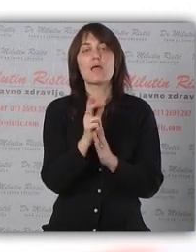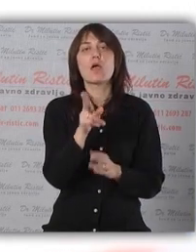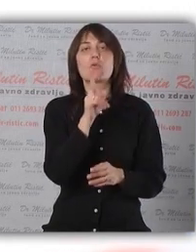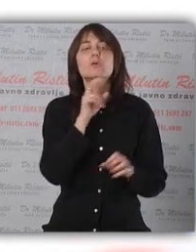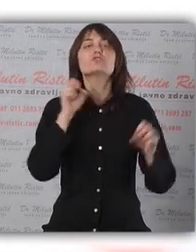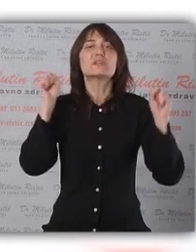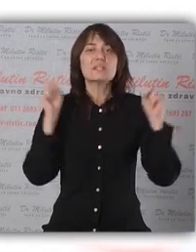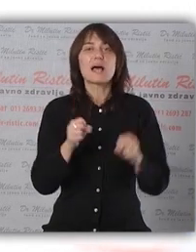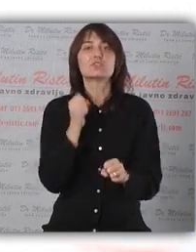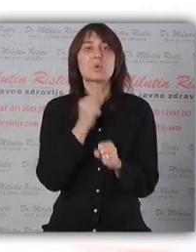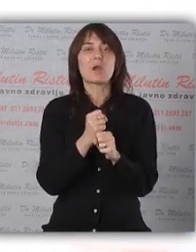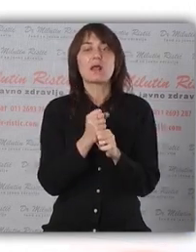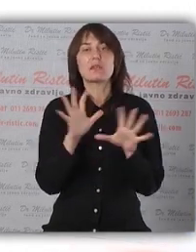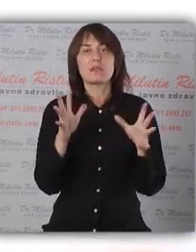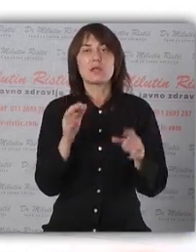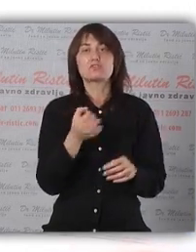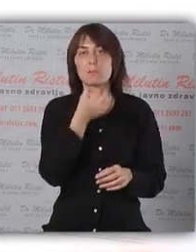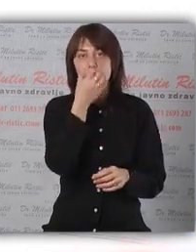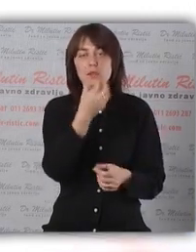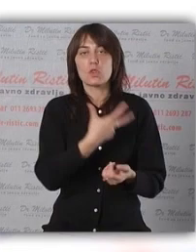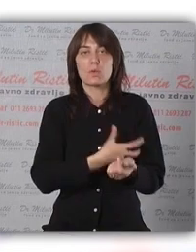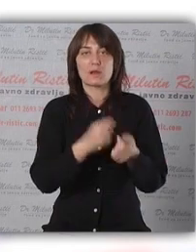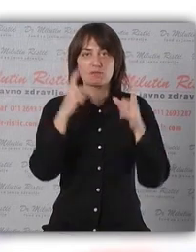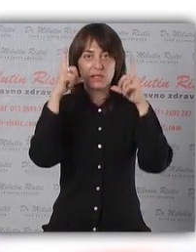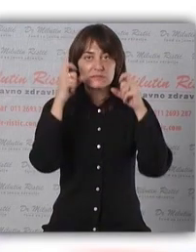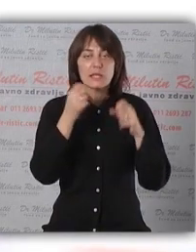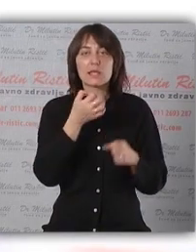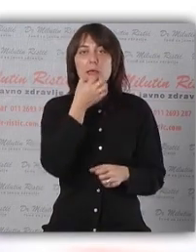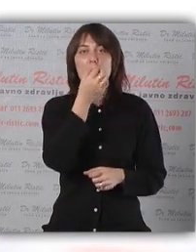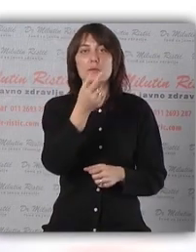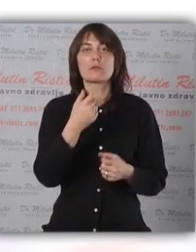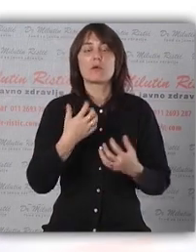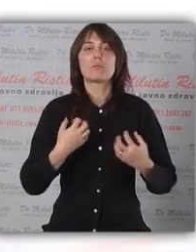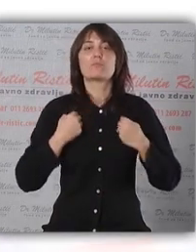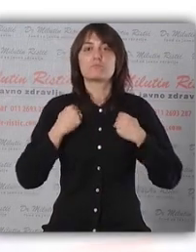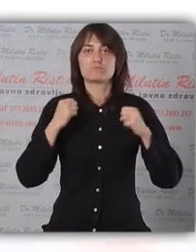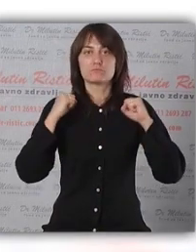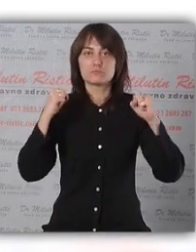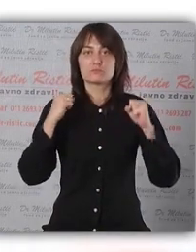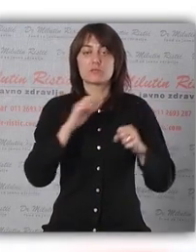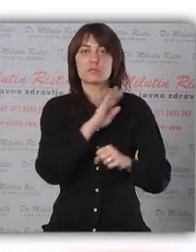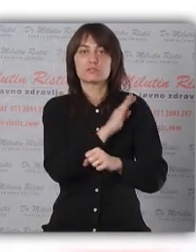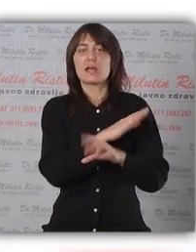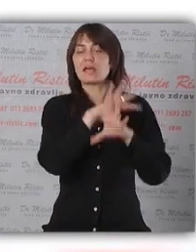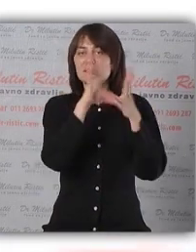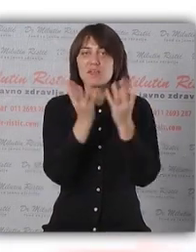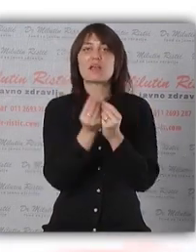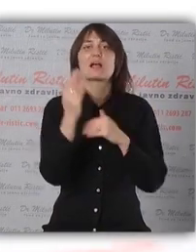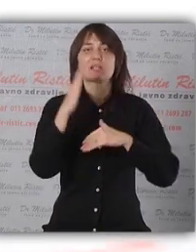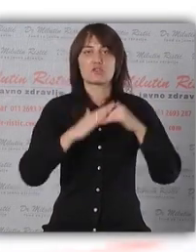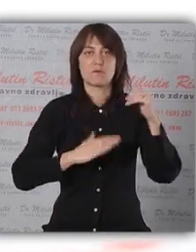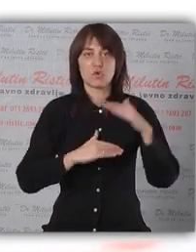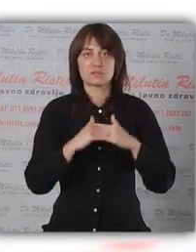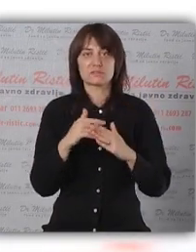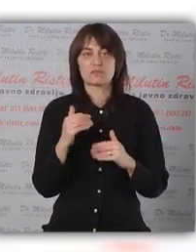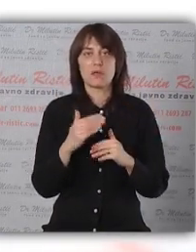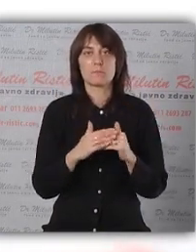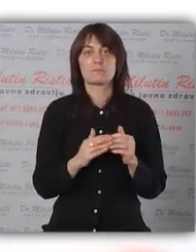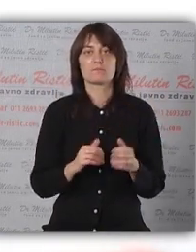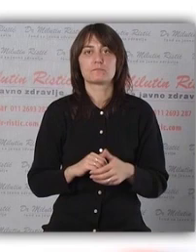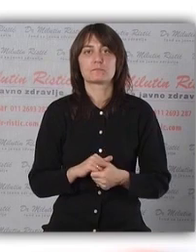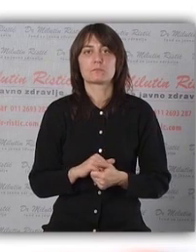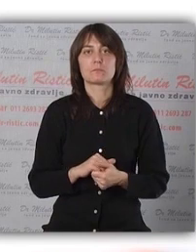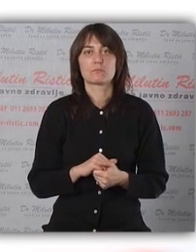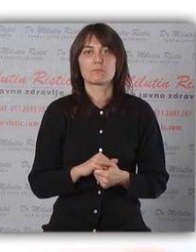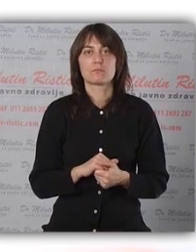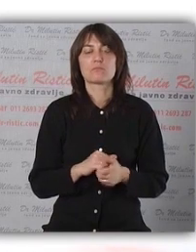onako bilo vreme koje će zaista uraditi nešto i po pitanju krvne slike, po pitanju kondicije, po pitanju svega, naravno i